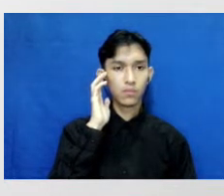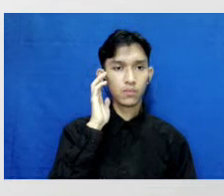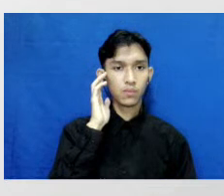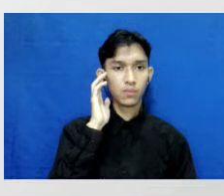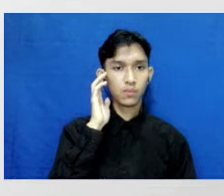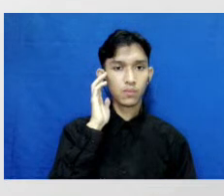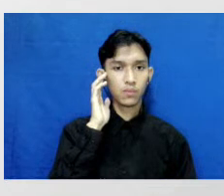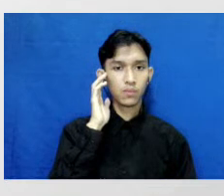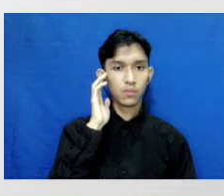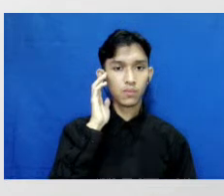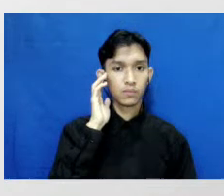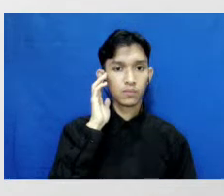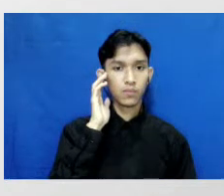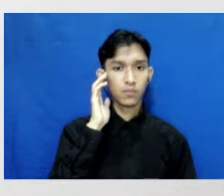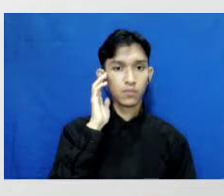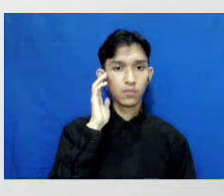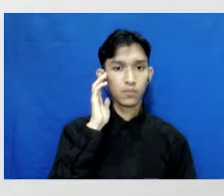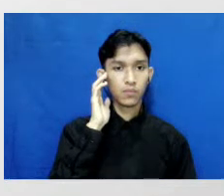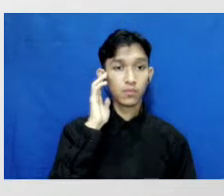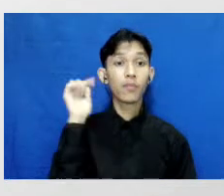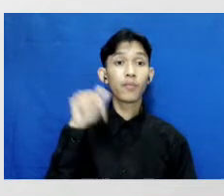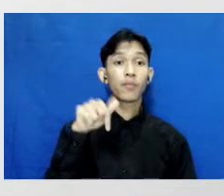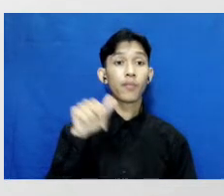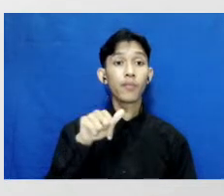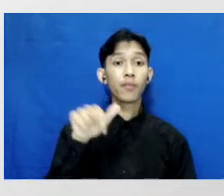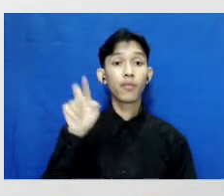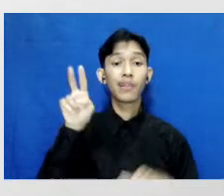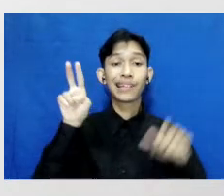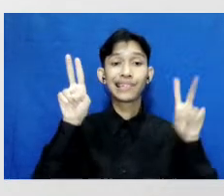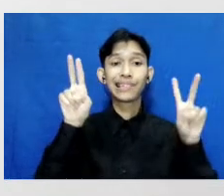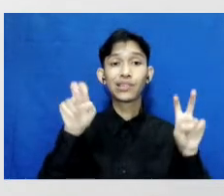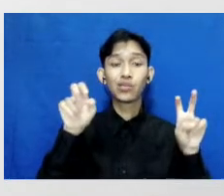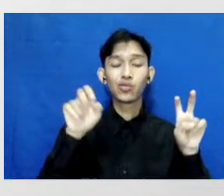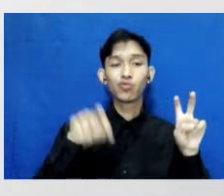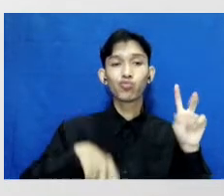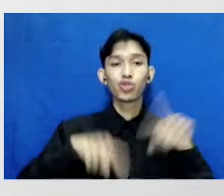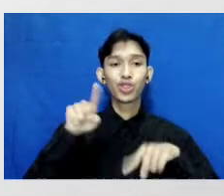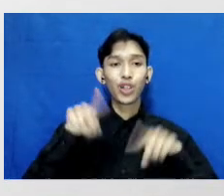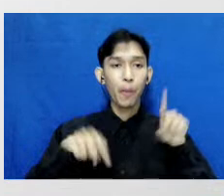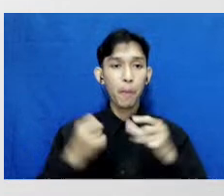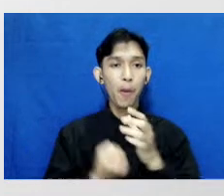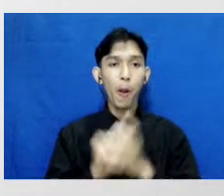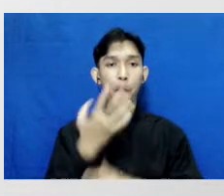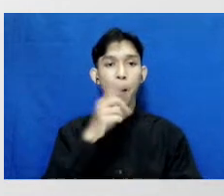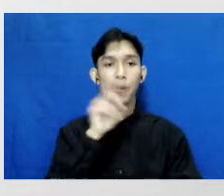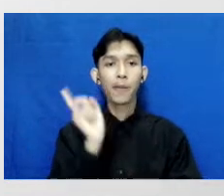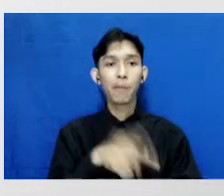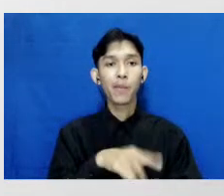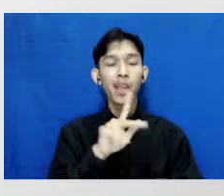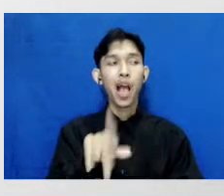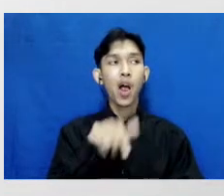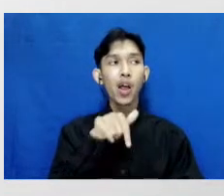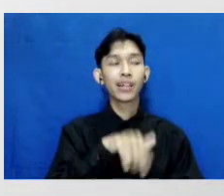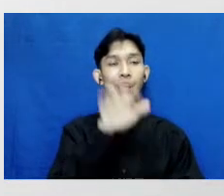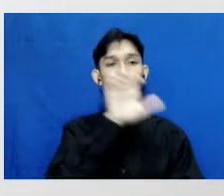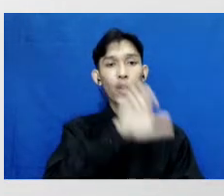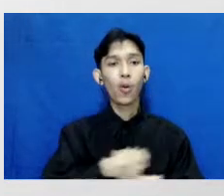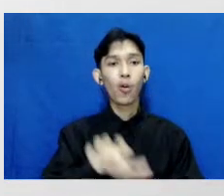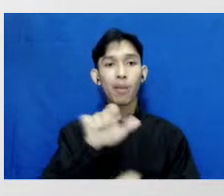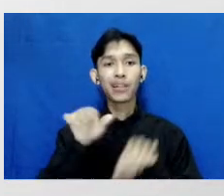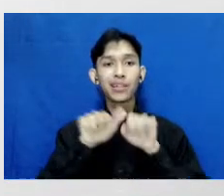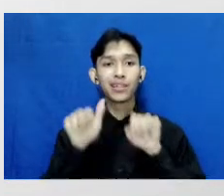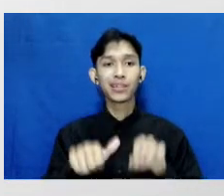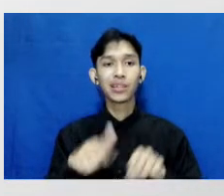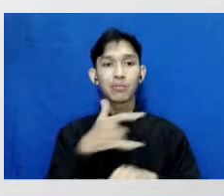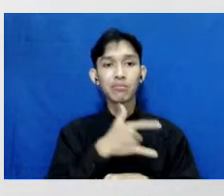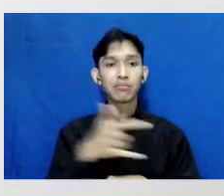Saya kira isu data protection ini adalah isu yang sangat dinamis dan selalu berkembang dengan cepat, bahkan di Eropa sendiri yang sistemnya sudah relatif lebih